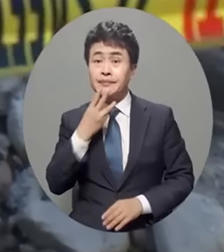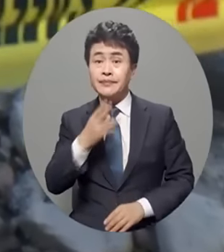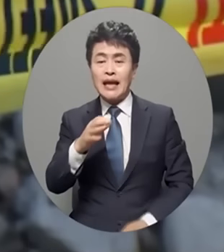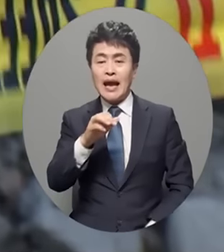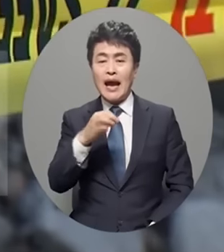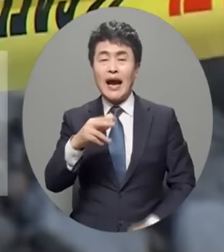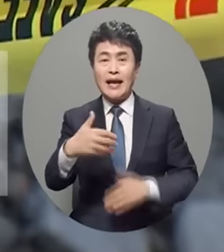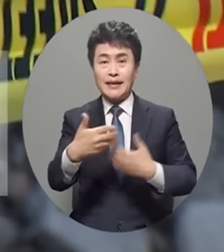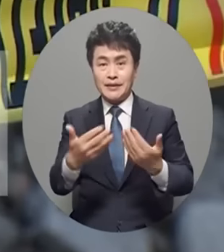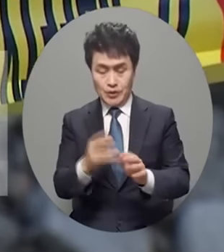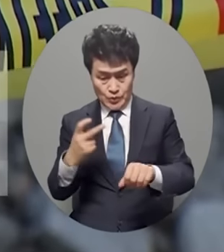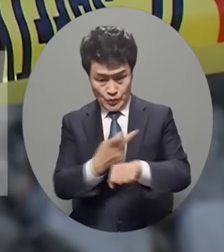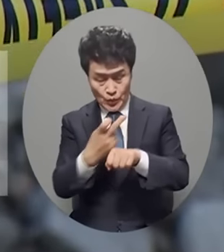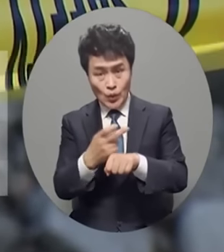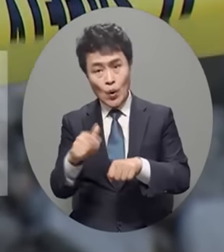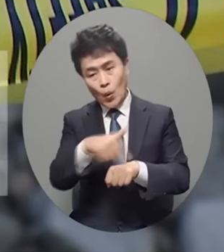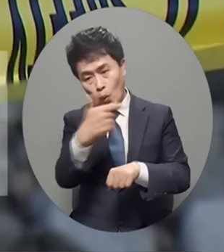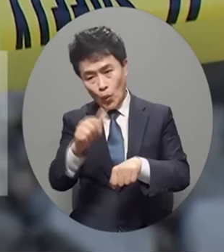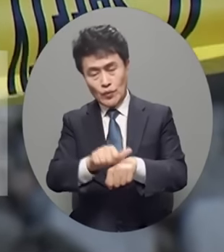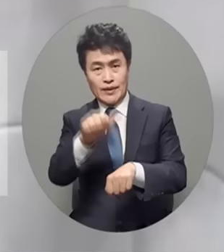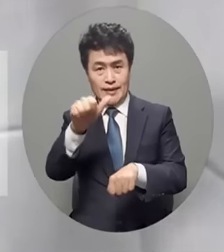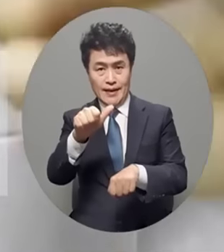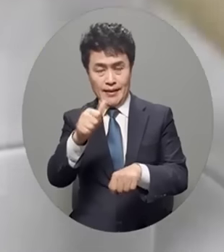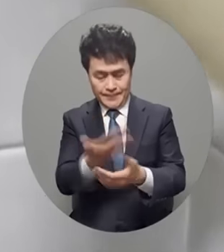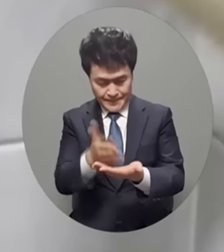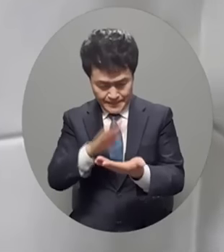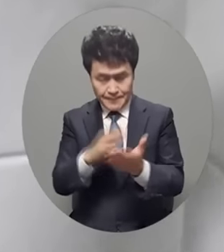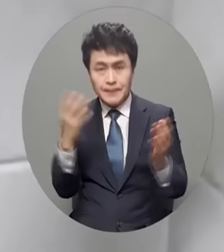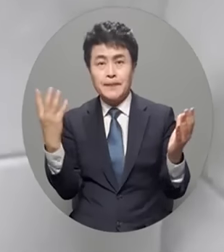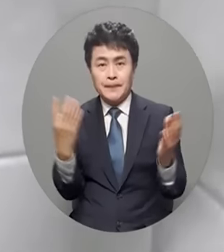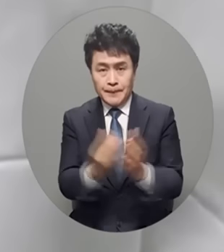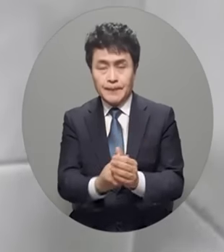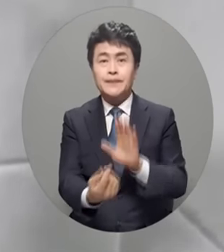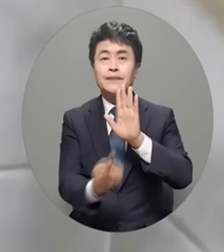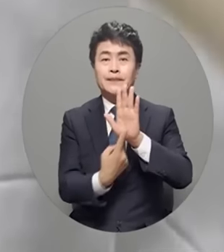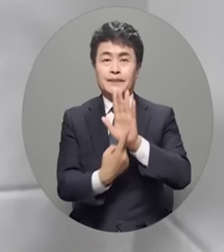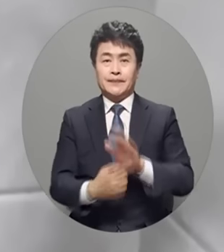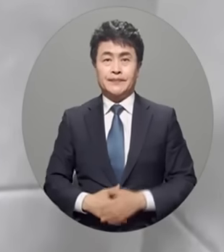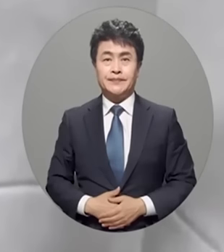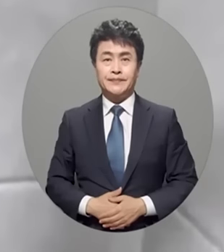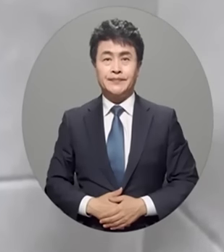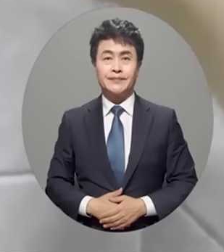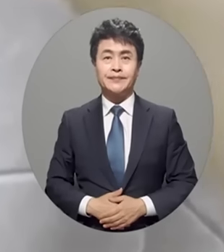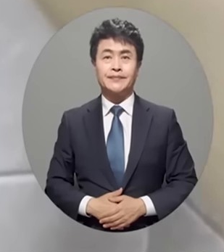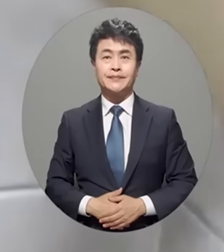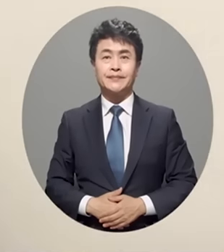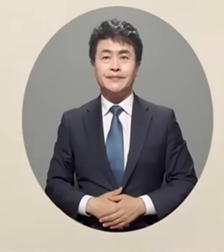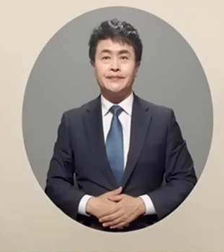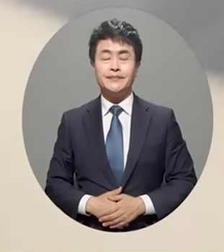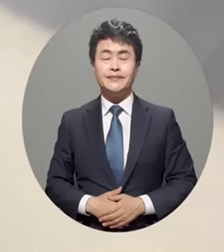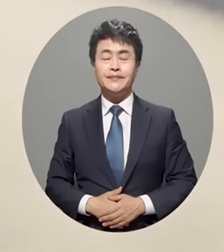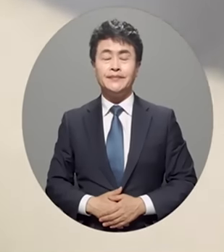본부는 12시간 만인 오후 5시쯤 복구 작업을 마쳤다고 밝혔습니다. MBC 뉴스 김현지입니다.